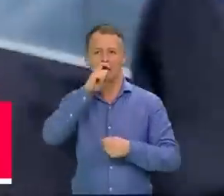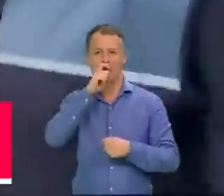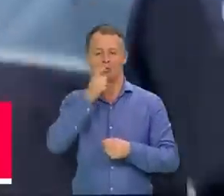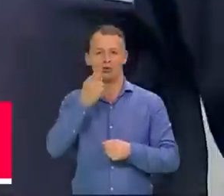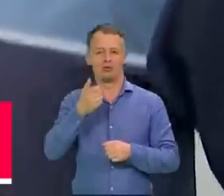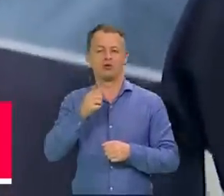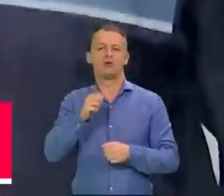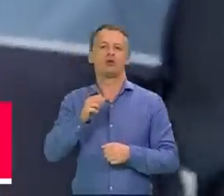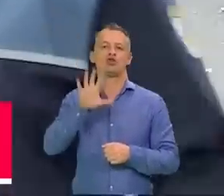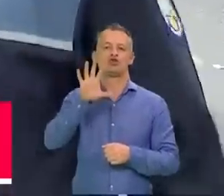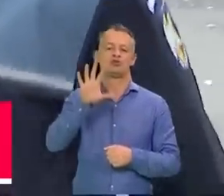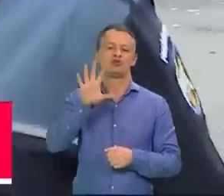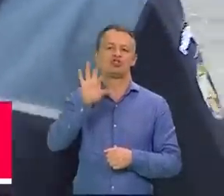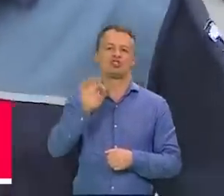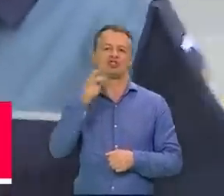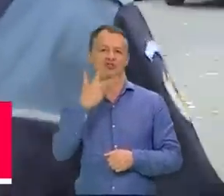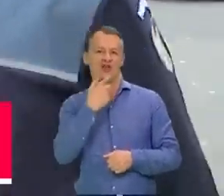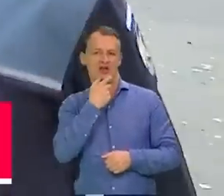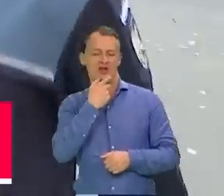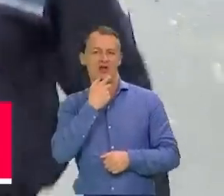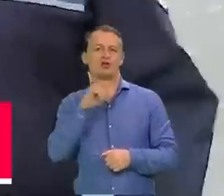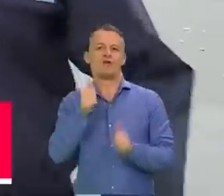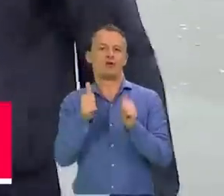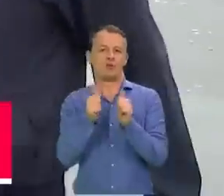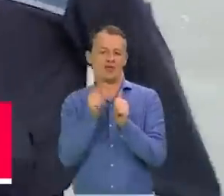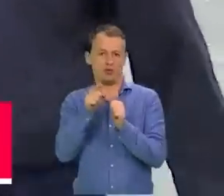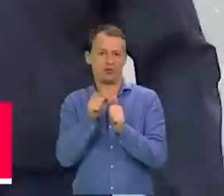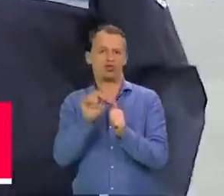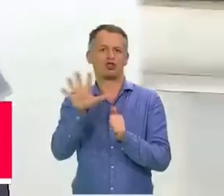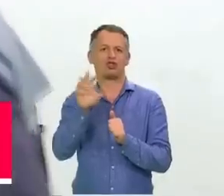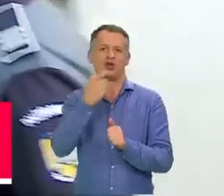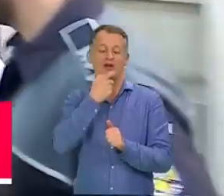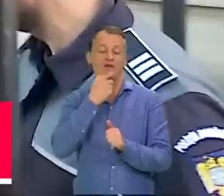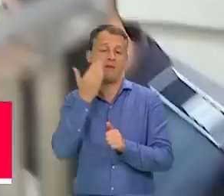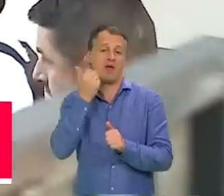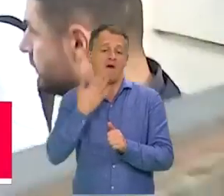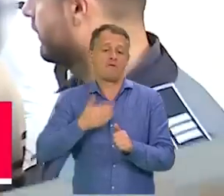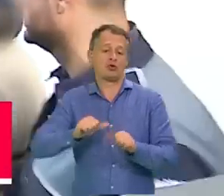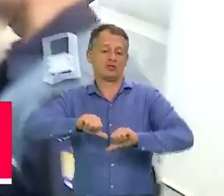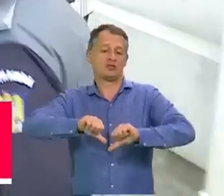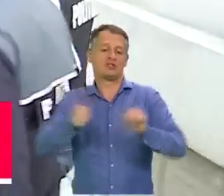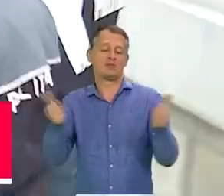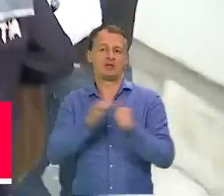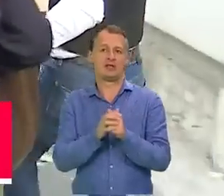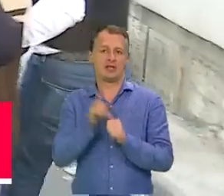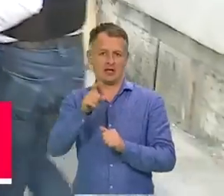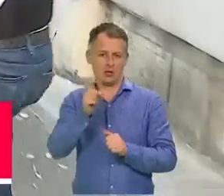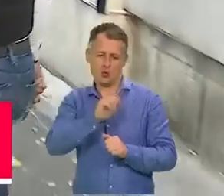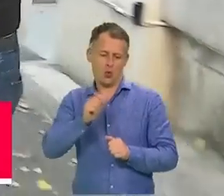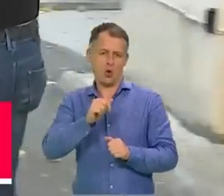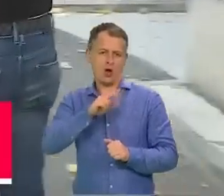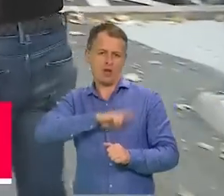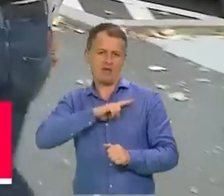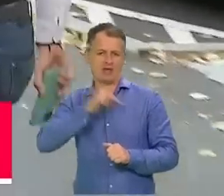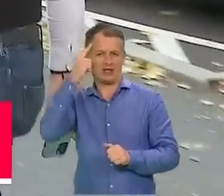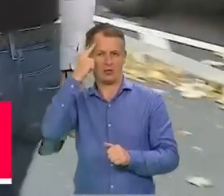și iubita sa au fost împreună timp de 5 ani. Femeia însă a vrut separarea, iar el nu a suportat gândul. Pe bicicletă, înarmat cu o